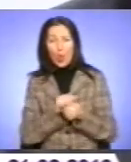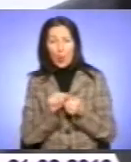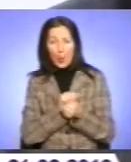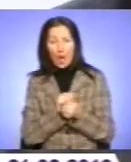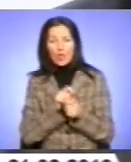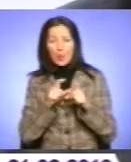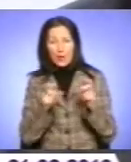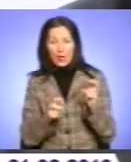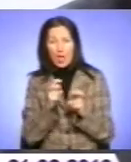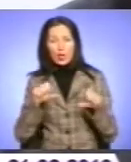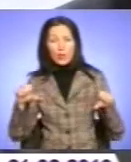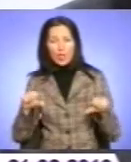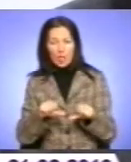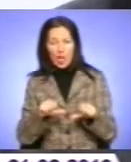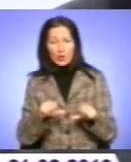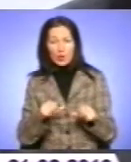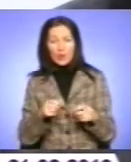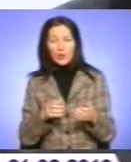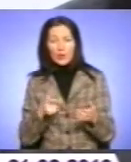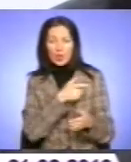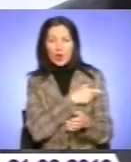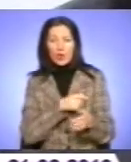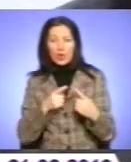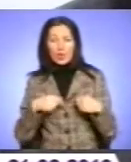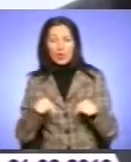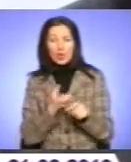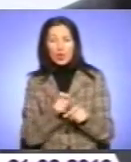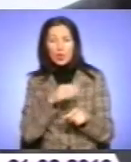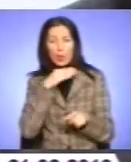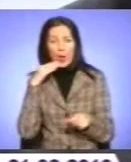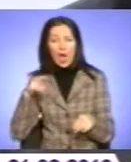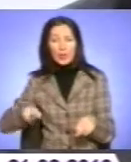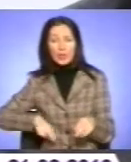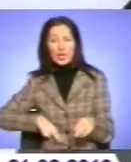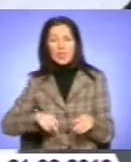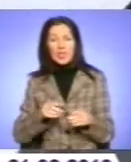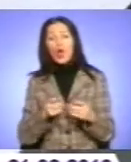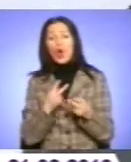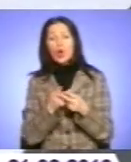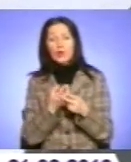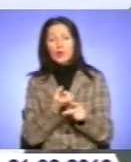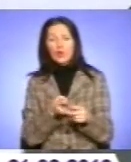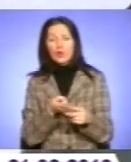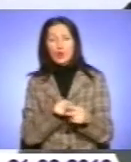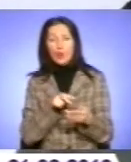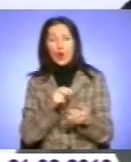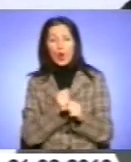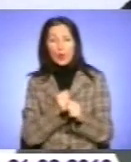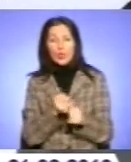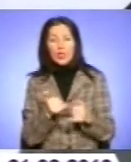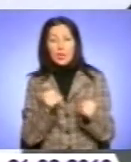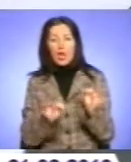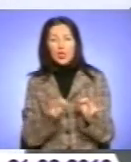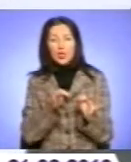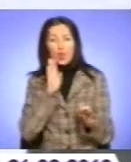частиною. Дуже багато адміністрації колонії в цьому плані робиться. Для засуджених створені всі необхідні умови